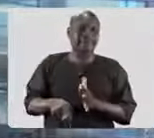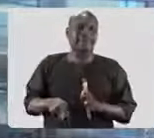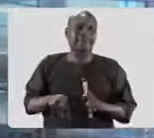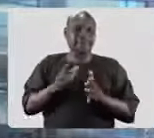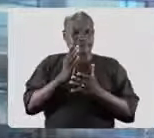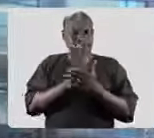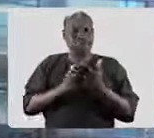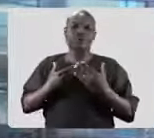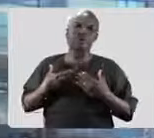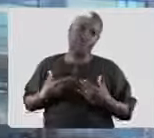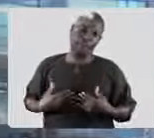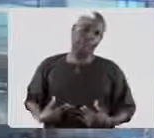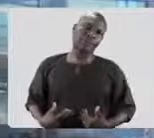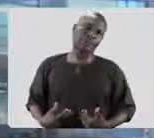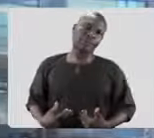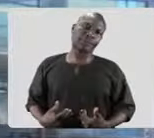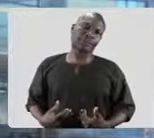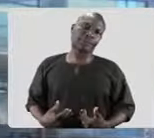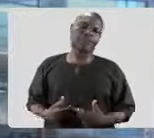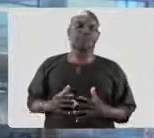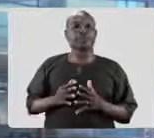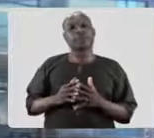ka ni nua nipa na ohwie ni mogya etugo.